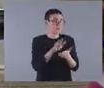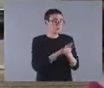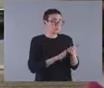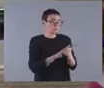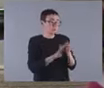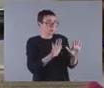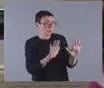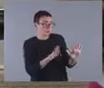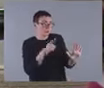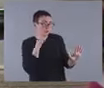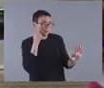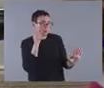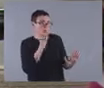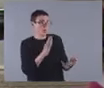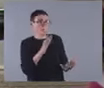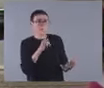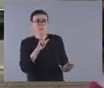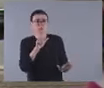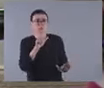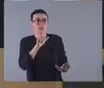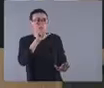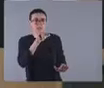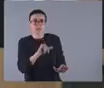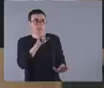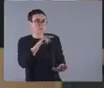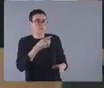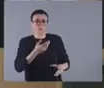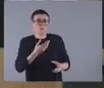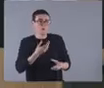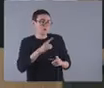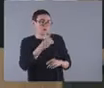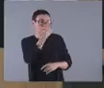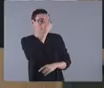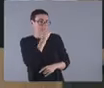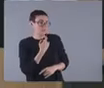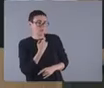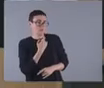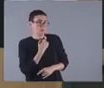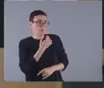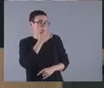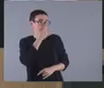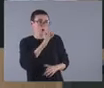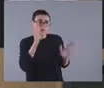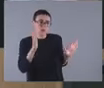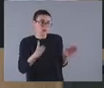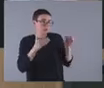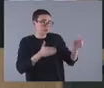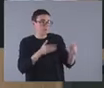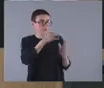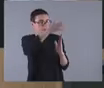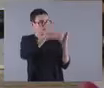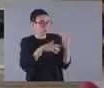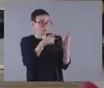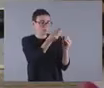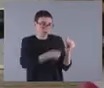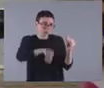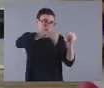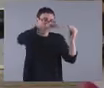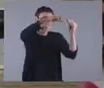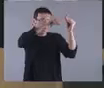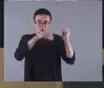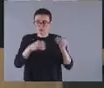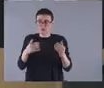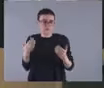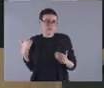orale oui j'en arrive Arve la question vous êtes en train de rajouter 10 minutes de texte par rapport à ce que vous nous avez envoyé donc j' arrive question si on vote un règlement